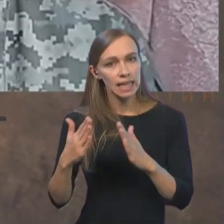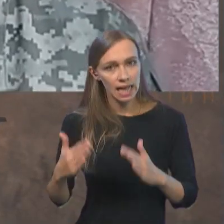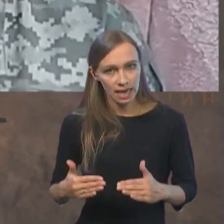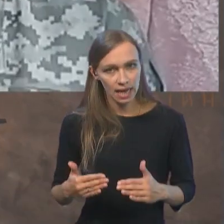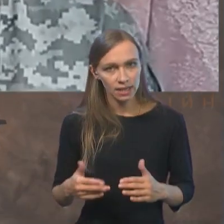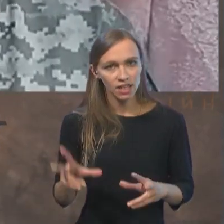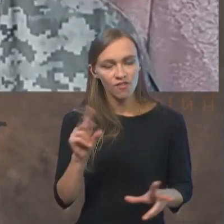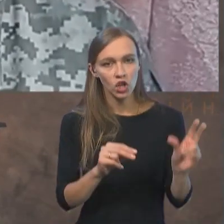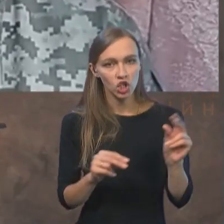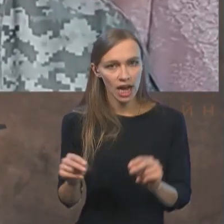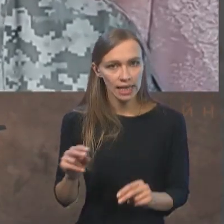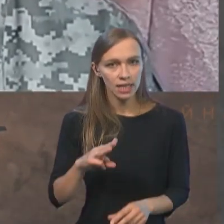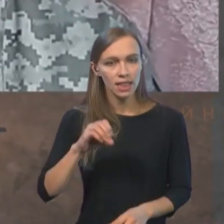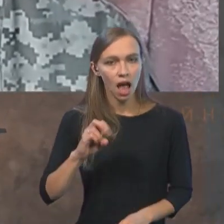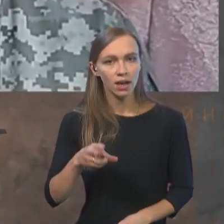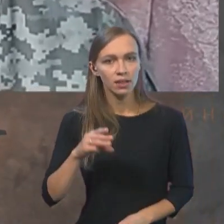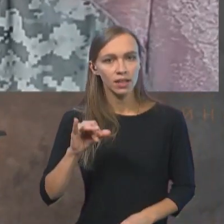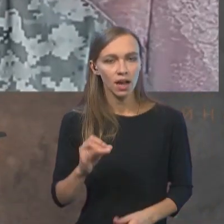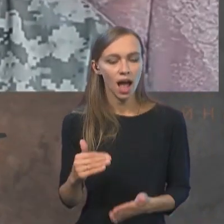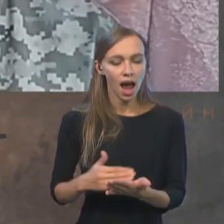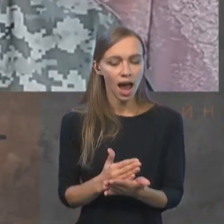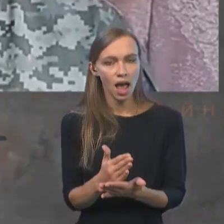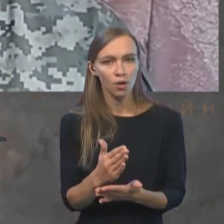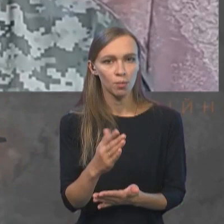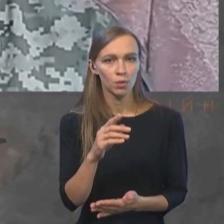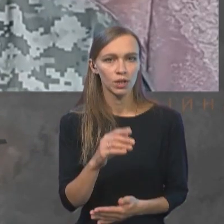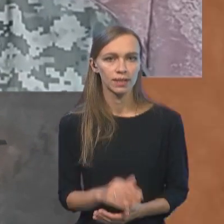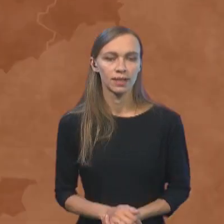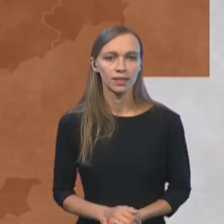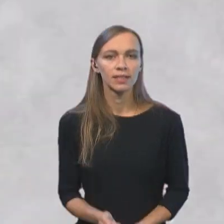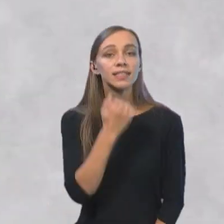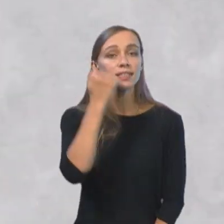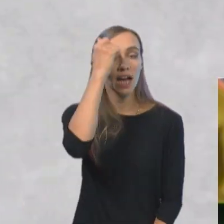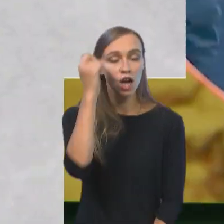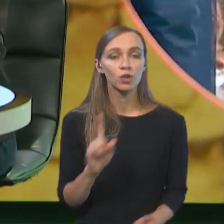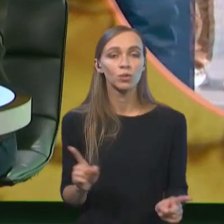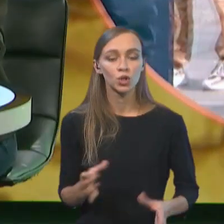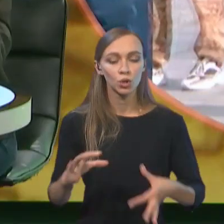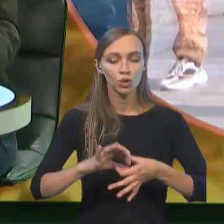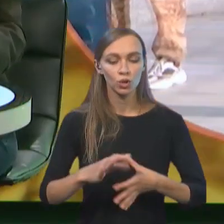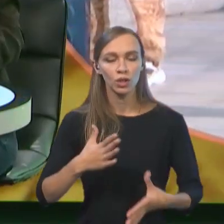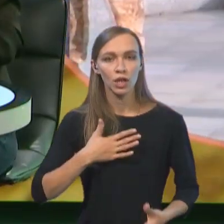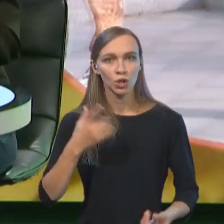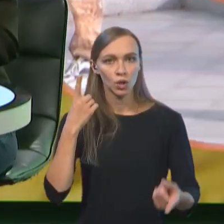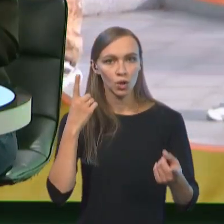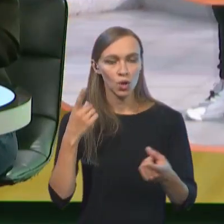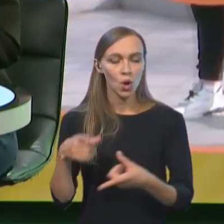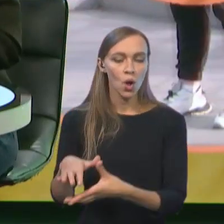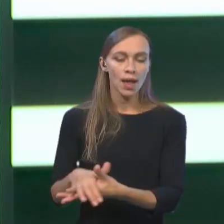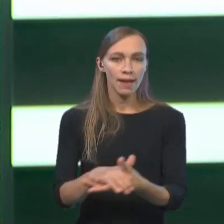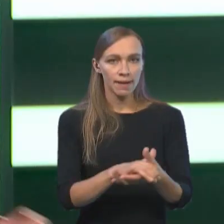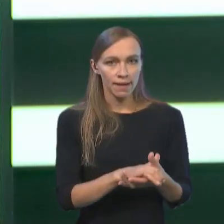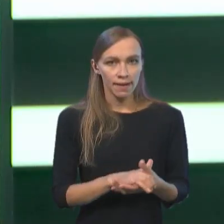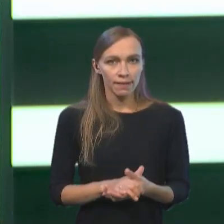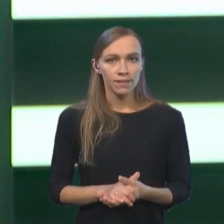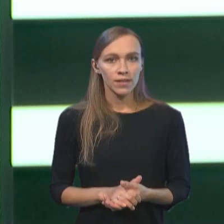тактичним, це все рівно велика геополітика. Дякуємо вам, пане Петре, що долучилися до нашого ефіру і за важливу інформацію. З нами був